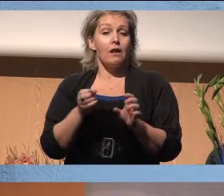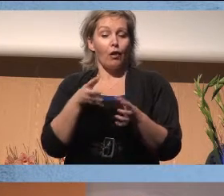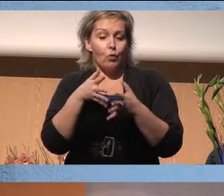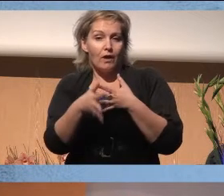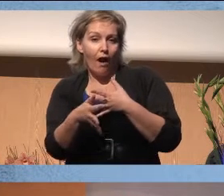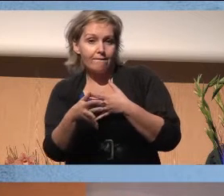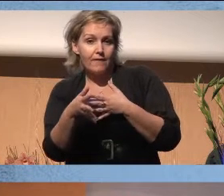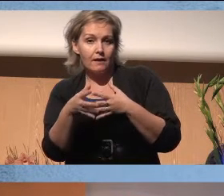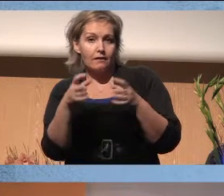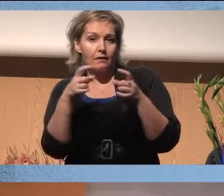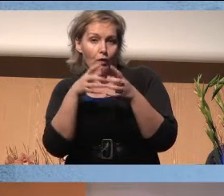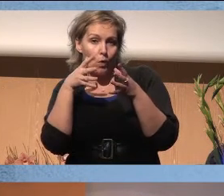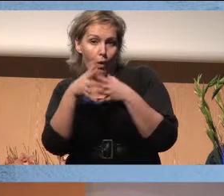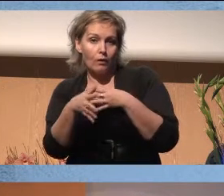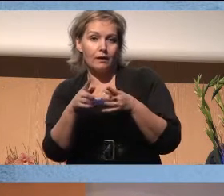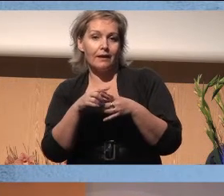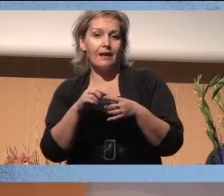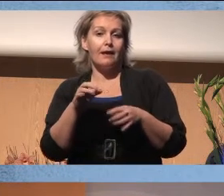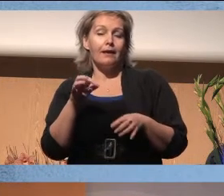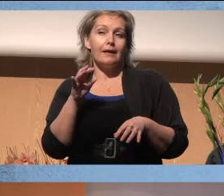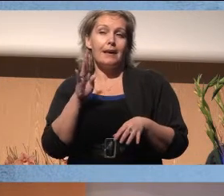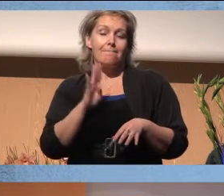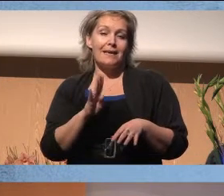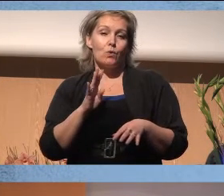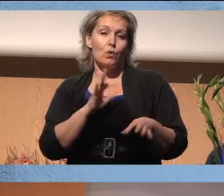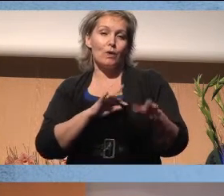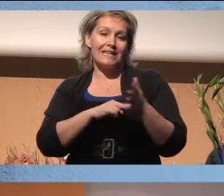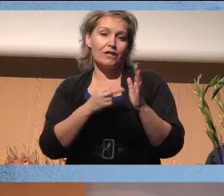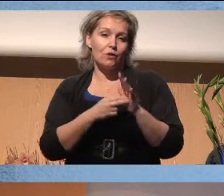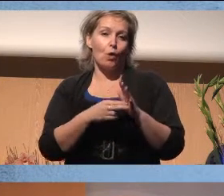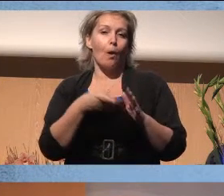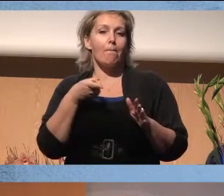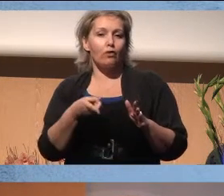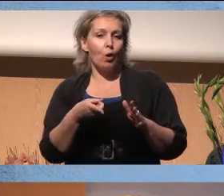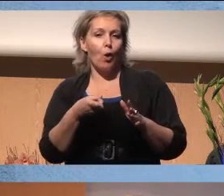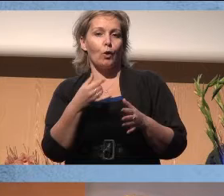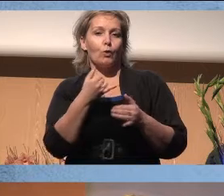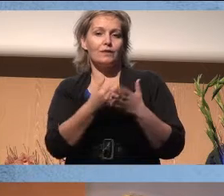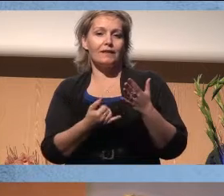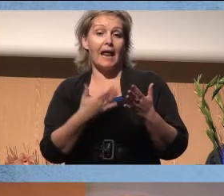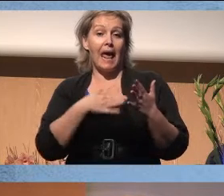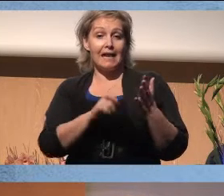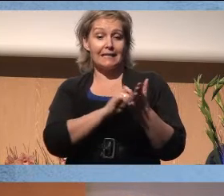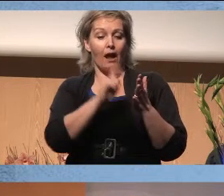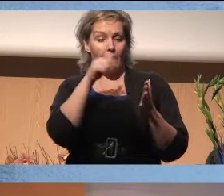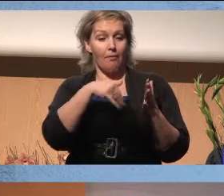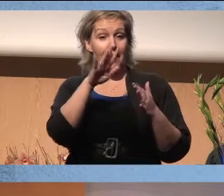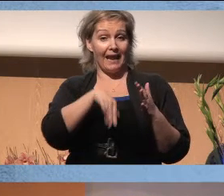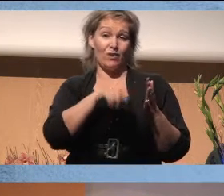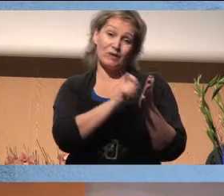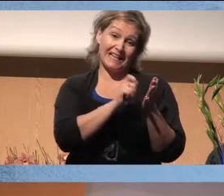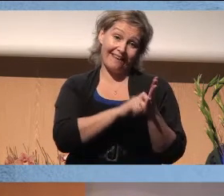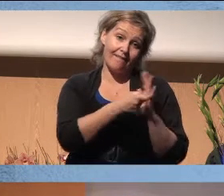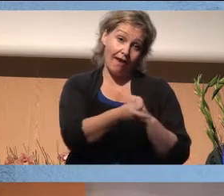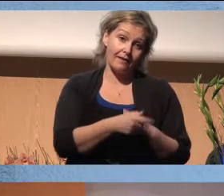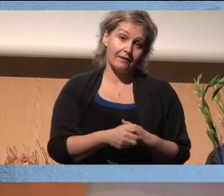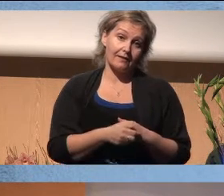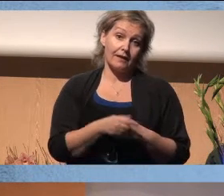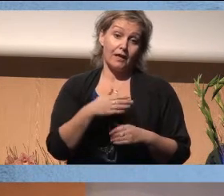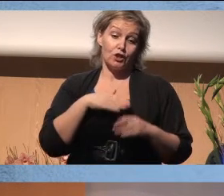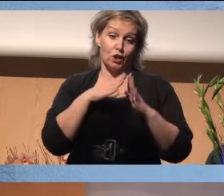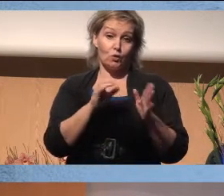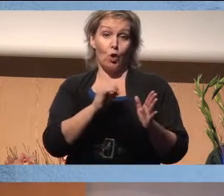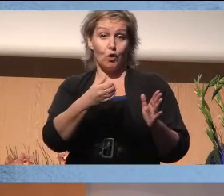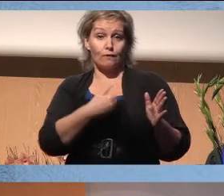radiografer, radiologer, bioingeniører, patologer og så videre. Helsesekretærer kan mer enn å skrive. I